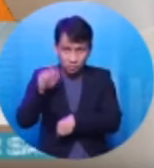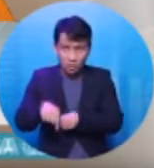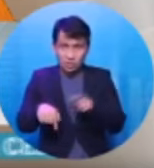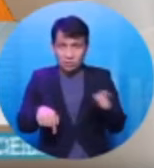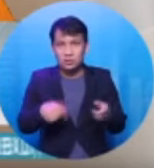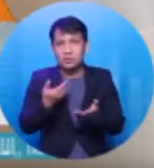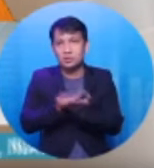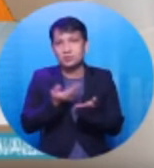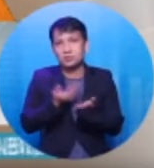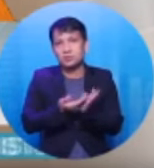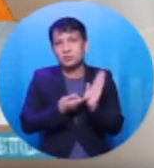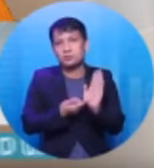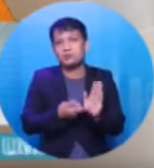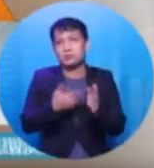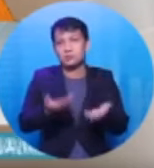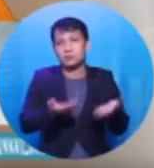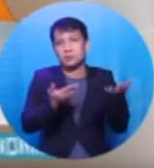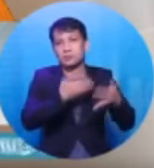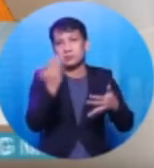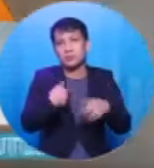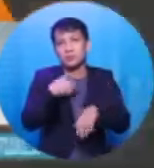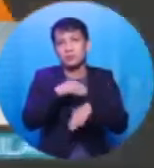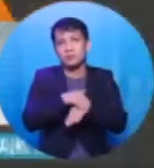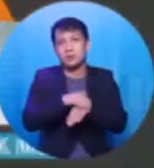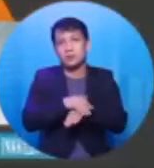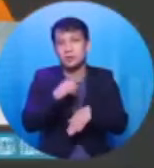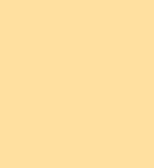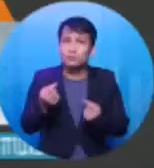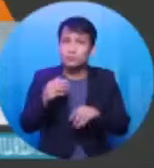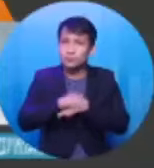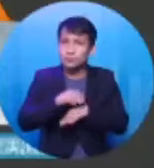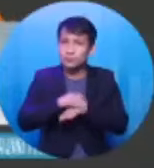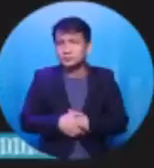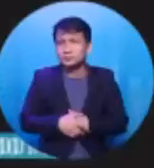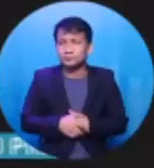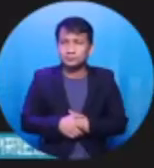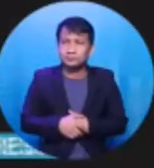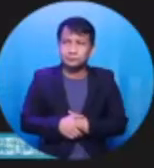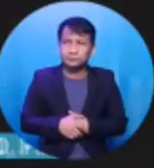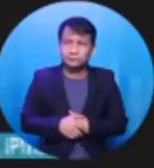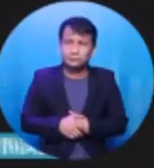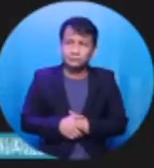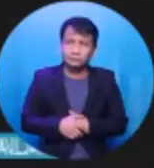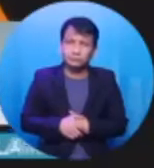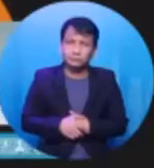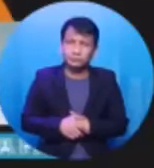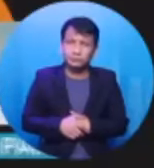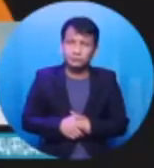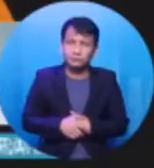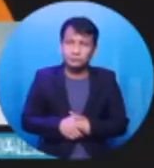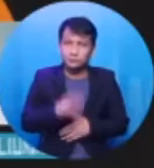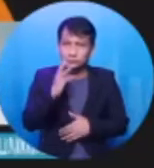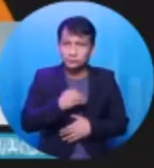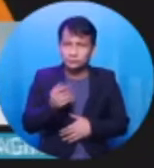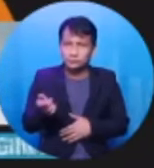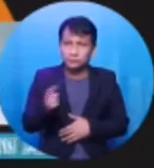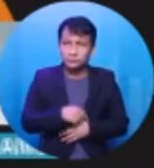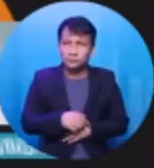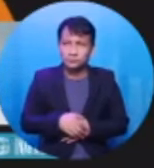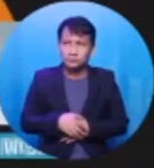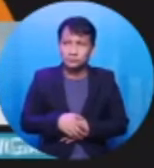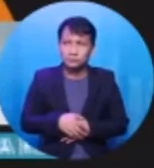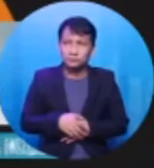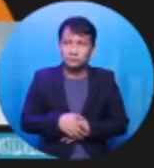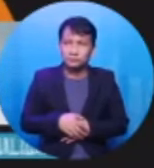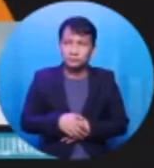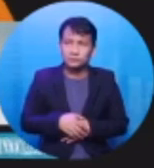as evidence para sa pansya ng kasong grave threat. Itong si Kabit. Now, sino pong nagsabi na kapag naghiwalay sila ni Kabit? Umiiyak po sa